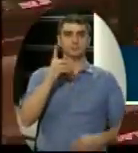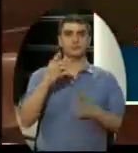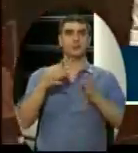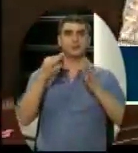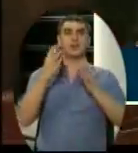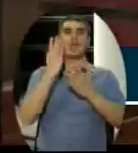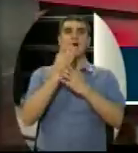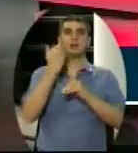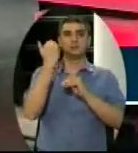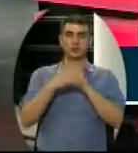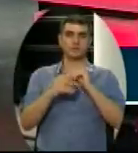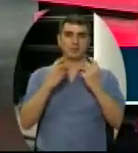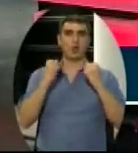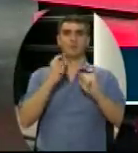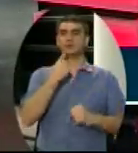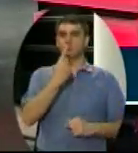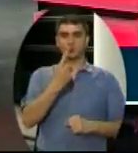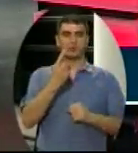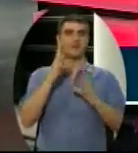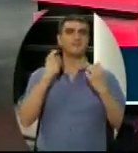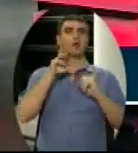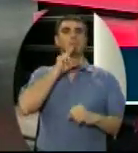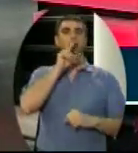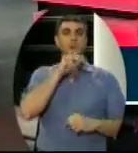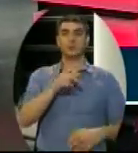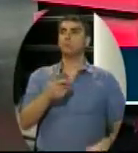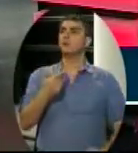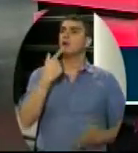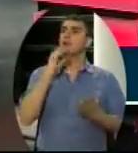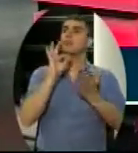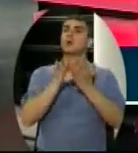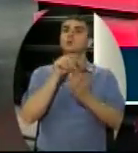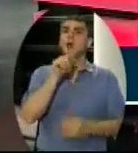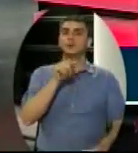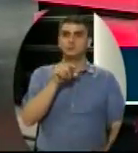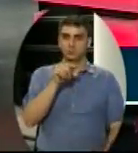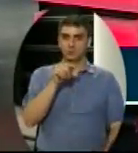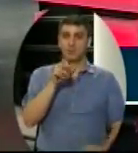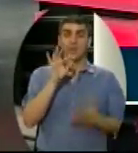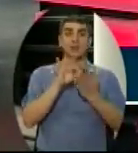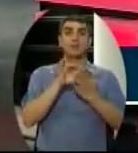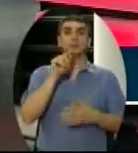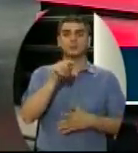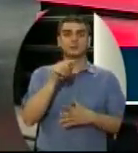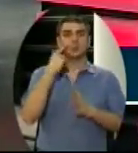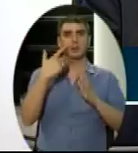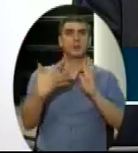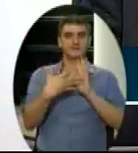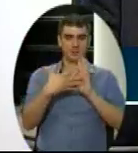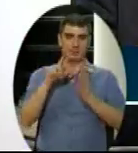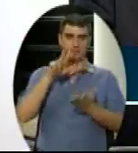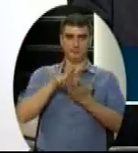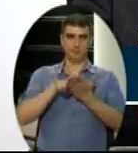נגיד עד הקצה את חופש הביטוי וחופש הדיבור ואת ה... תראה, הנקודה הזו, הרי הנקודה הזו נבחנה על ידי